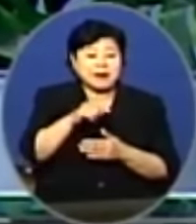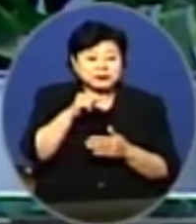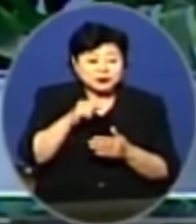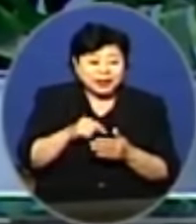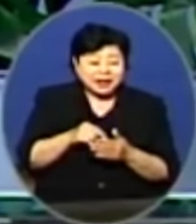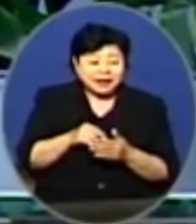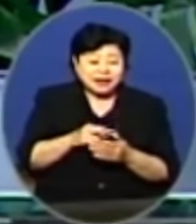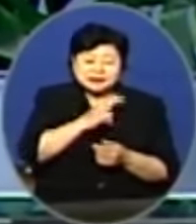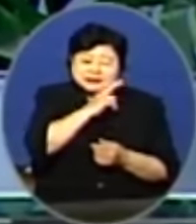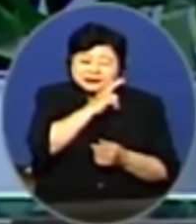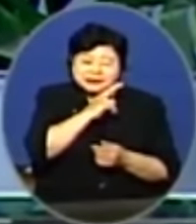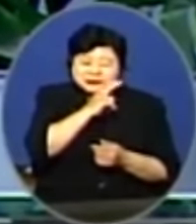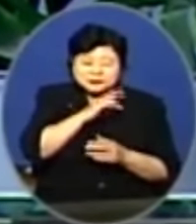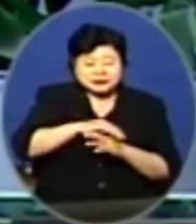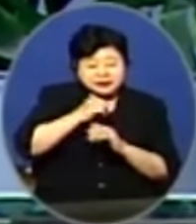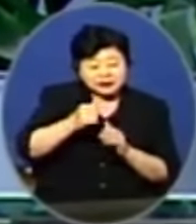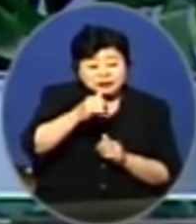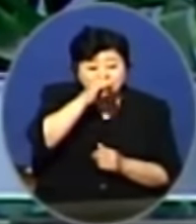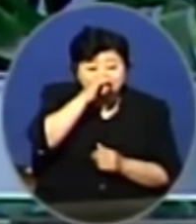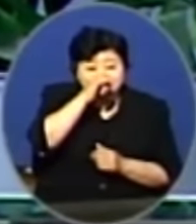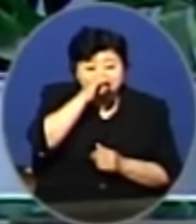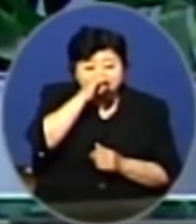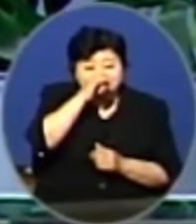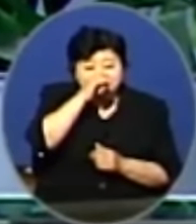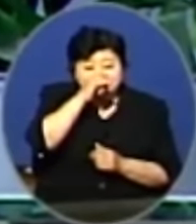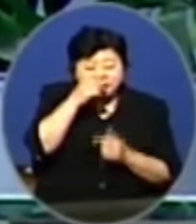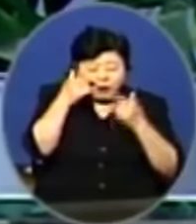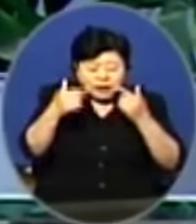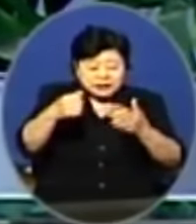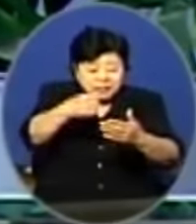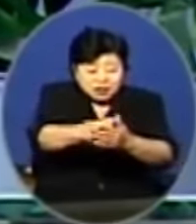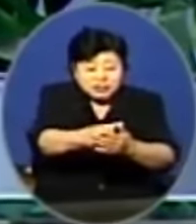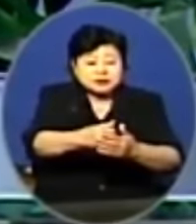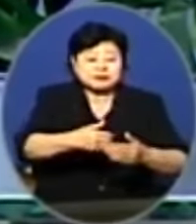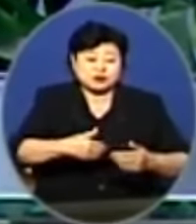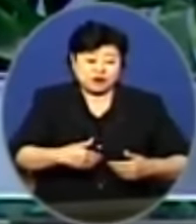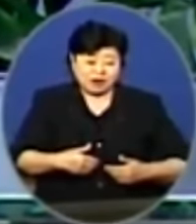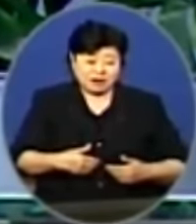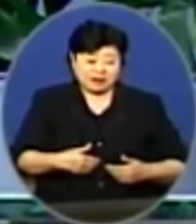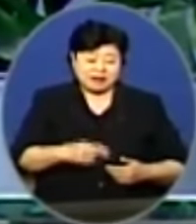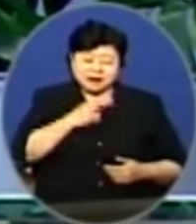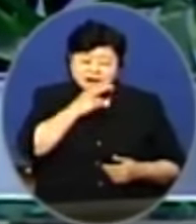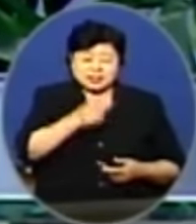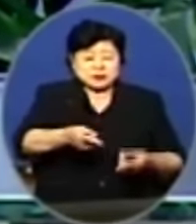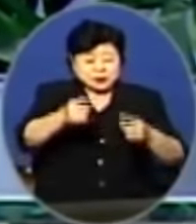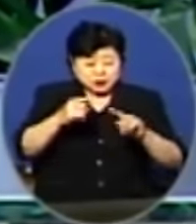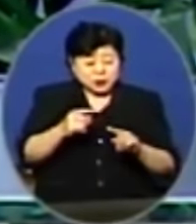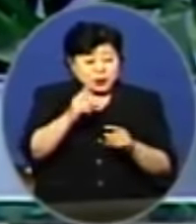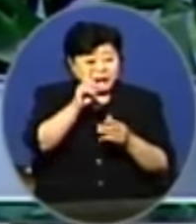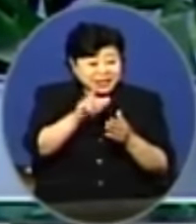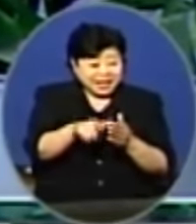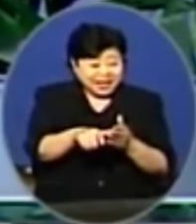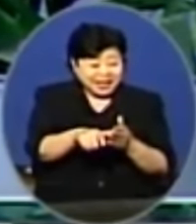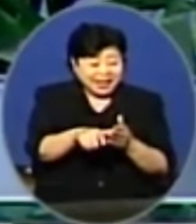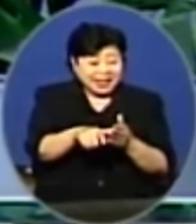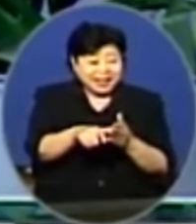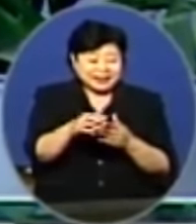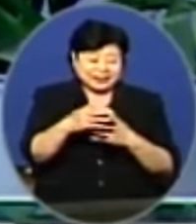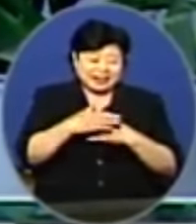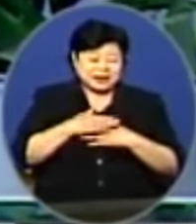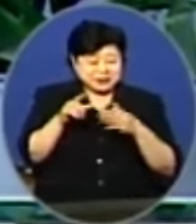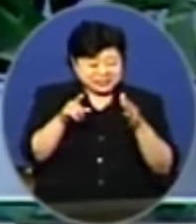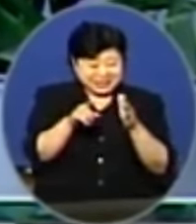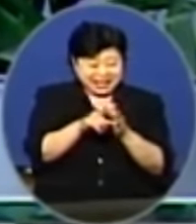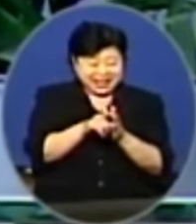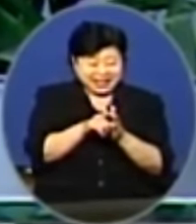마음속에 의심을 대적할 수 있는 확고한 결심을 해야 되는 것입니다. 의심이 들어올 때 나는